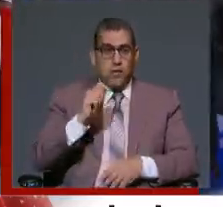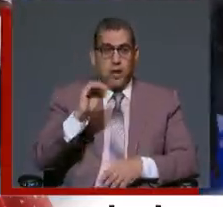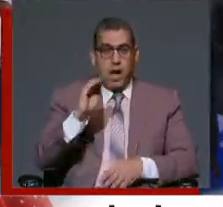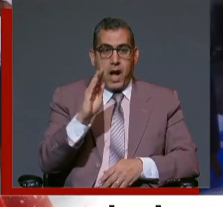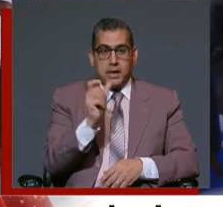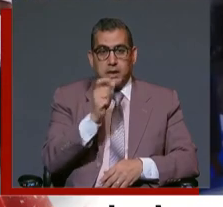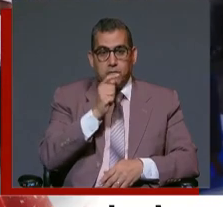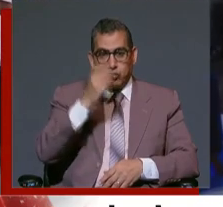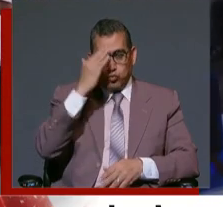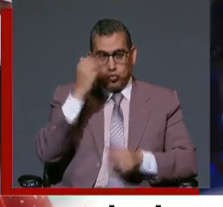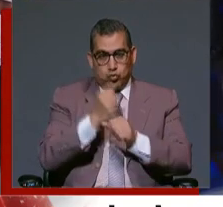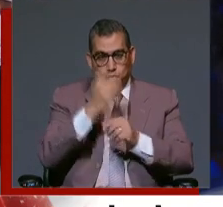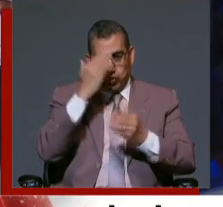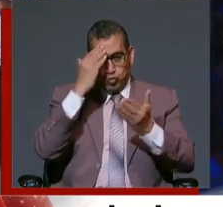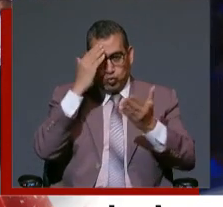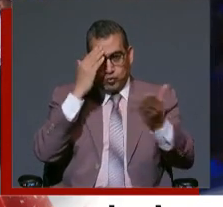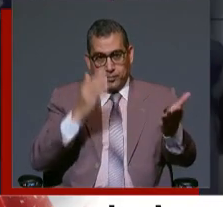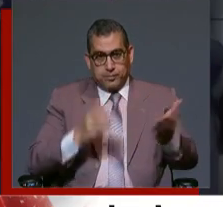ونقدر جهودك.